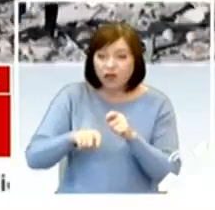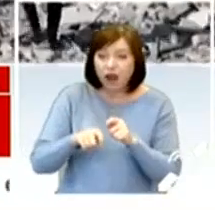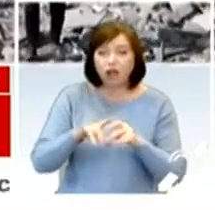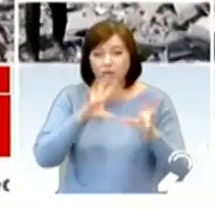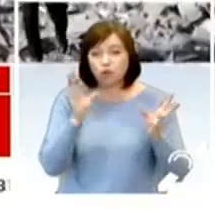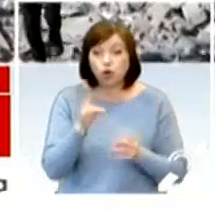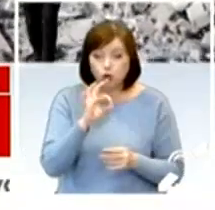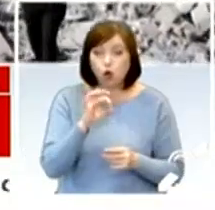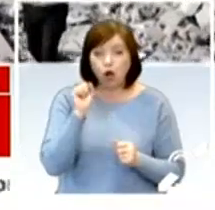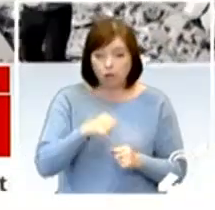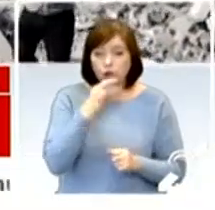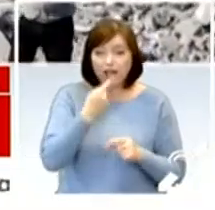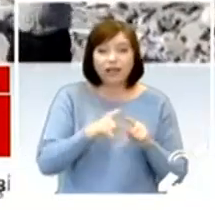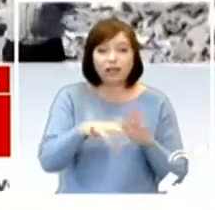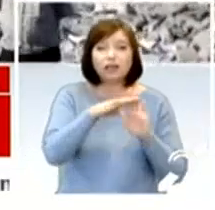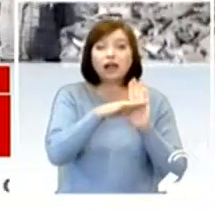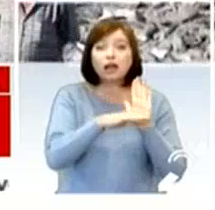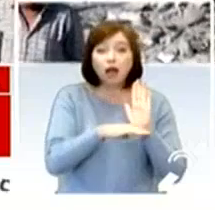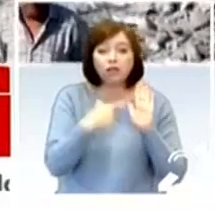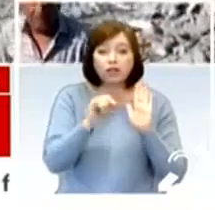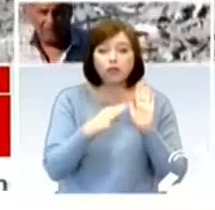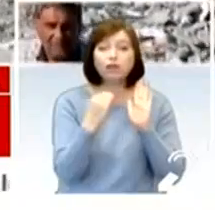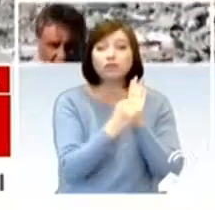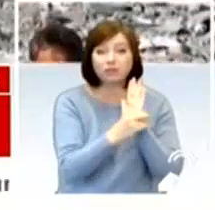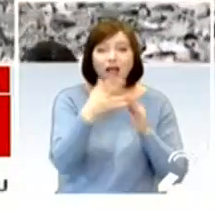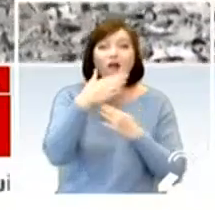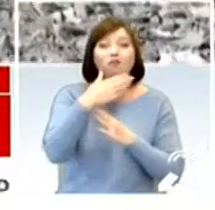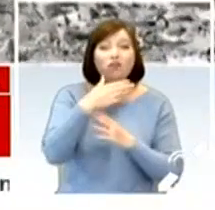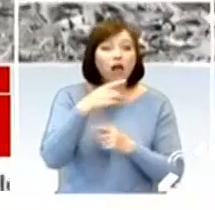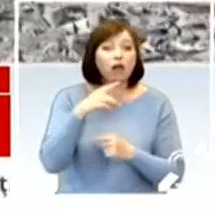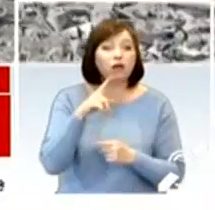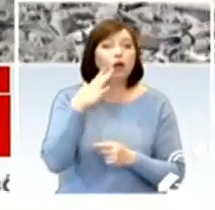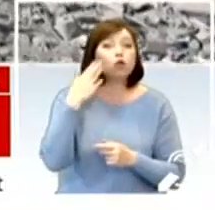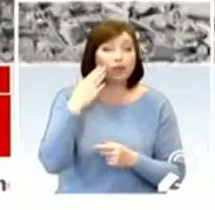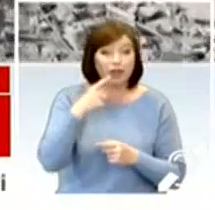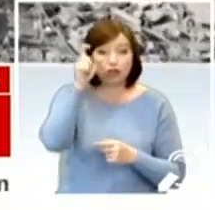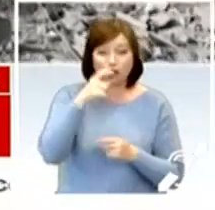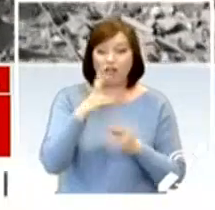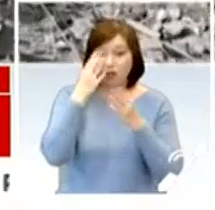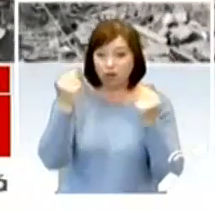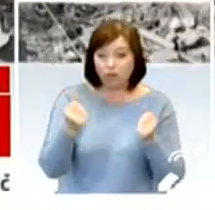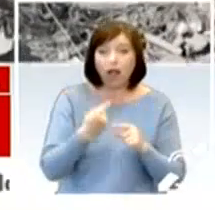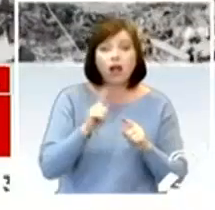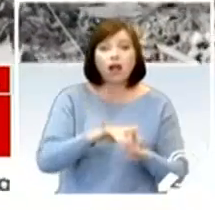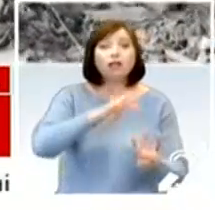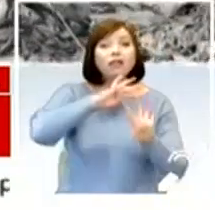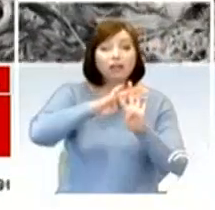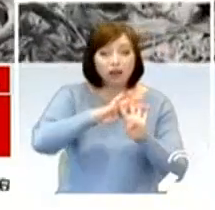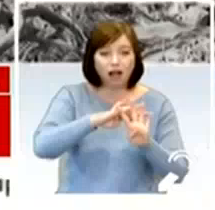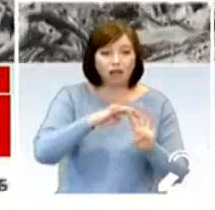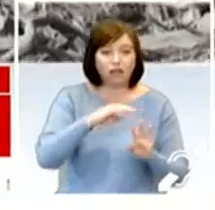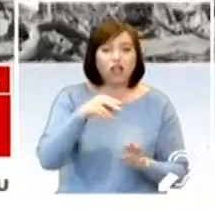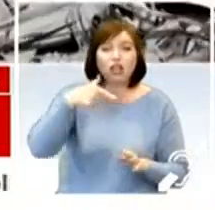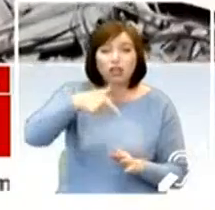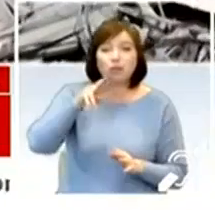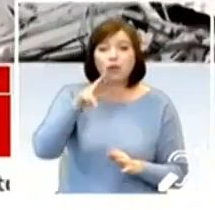că a apărut acel grafic unde era și steagul României cu o persoană dispărută. Acel grafic a apărut pe Facebook-ul GPO.